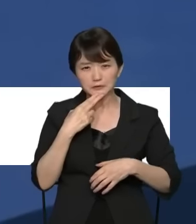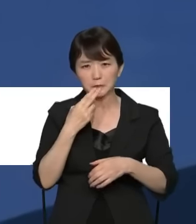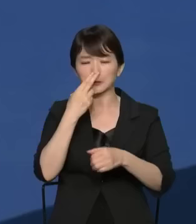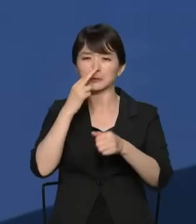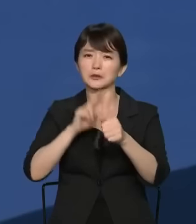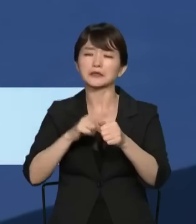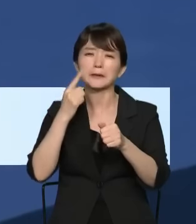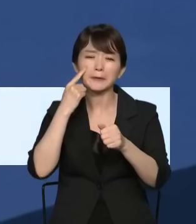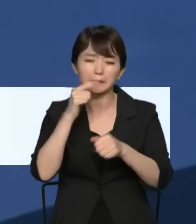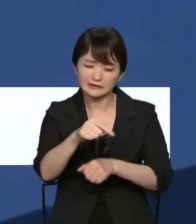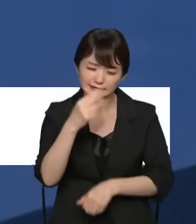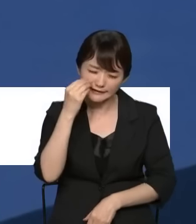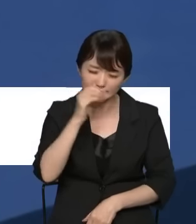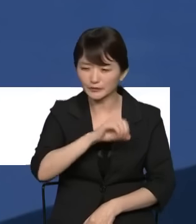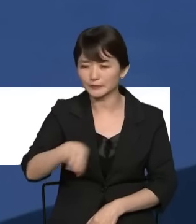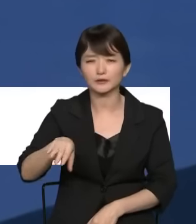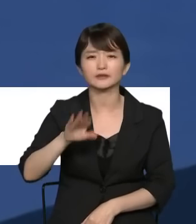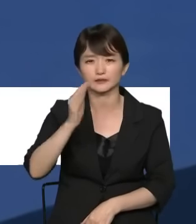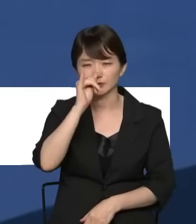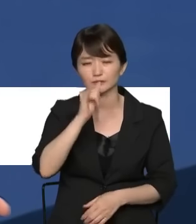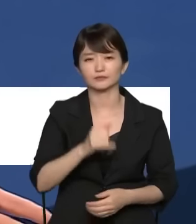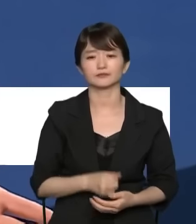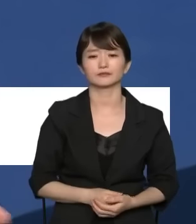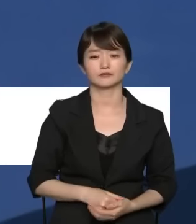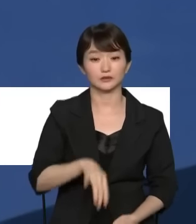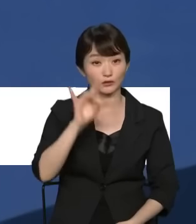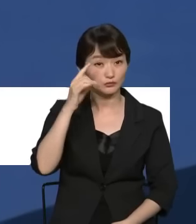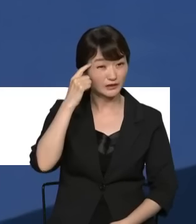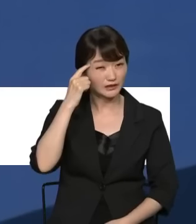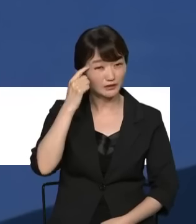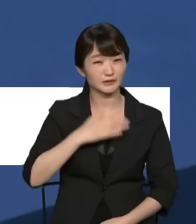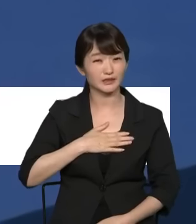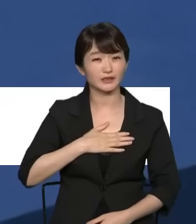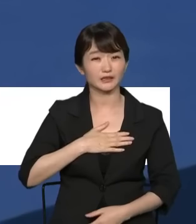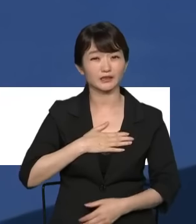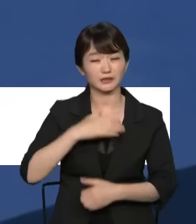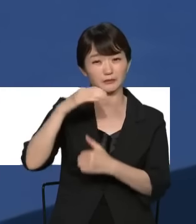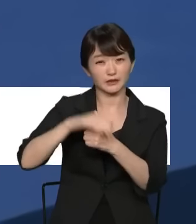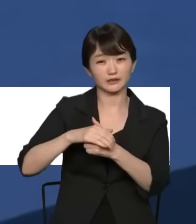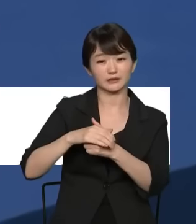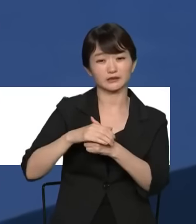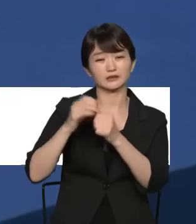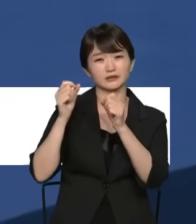생각을 버리는 거죠. 애초부터 그런 생각을 해버리면은 제가 할 수 있는 기회들이 점점